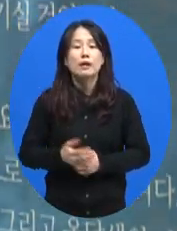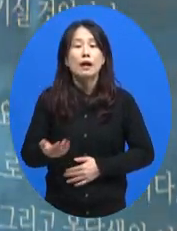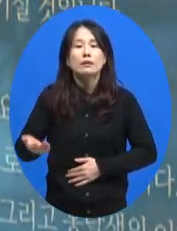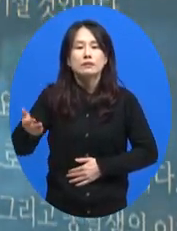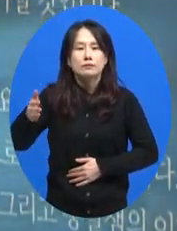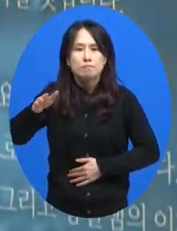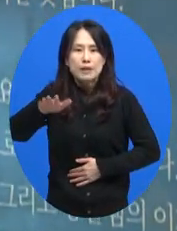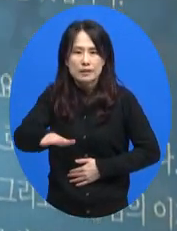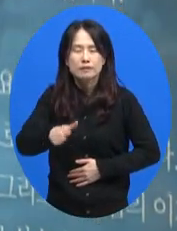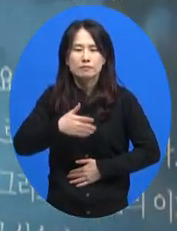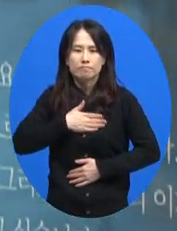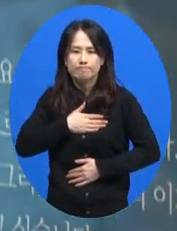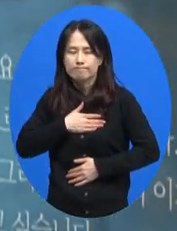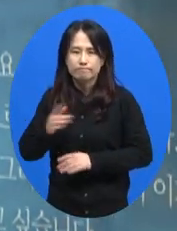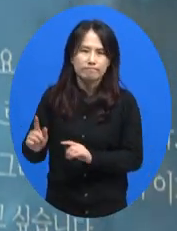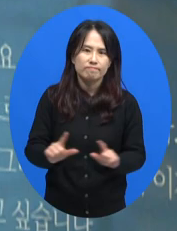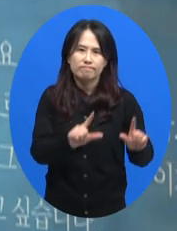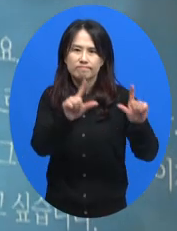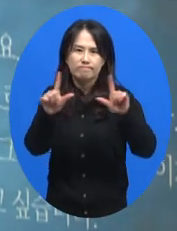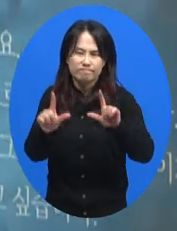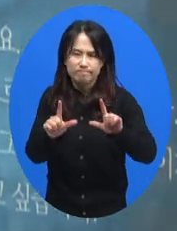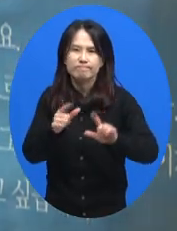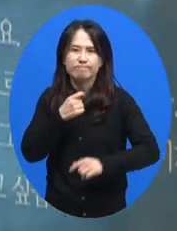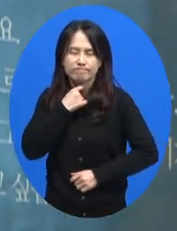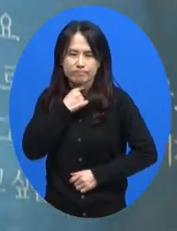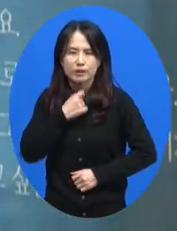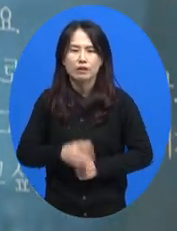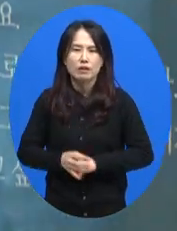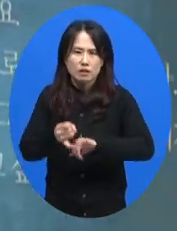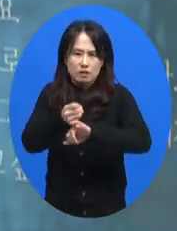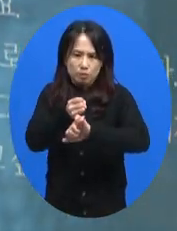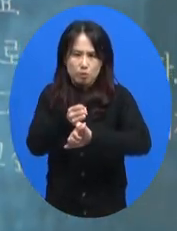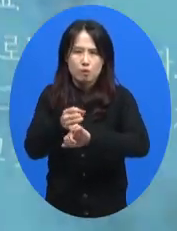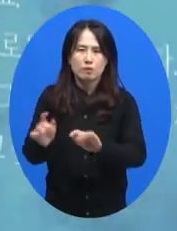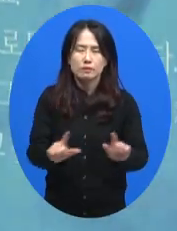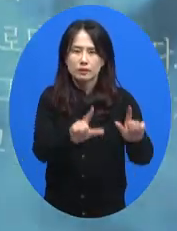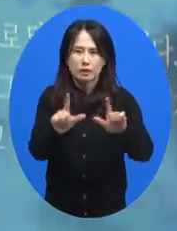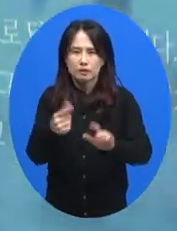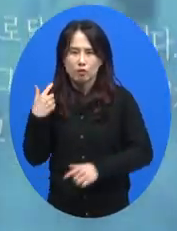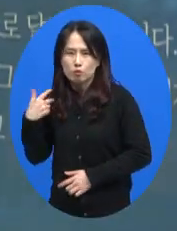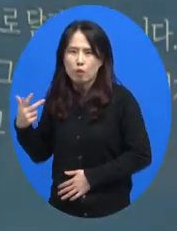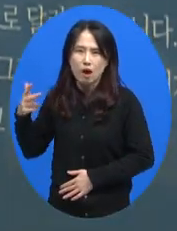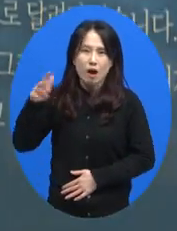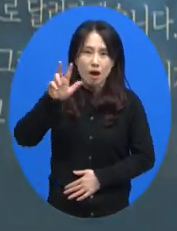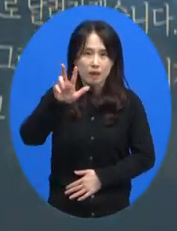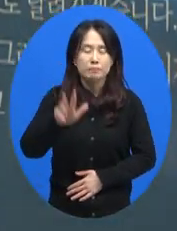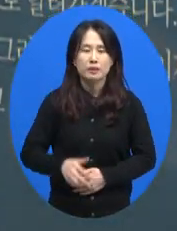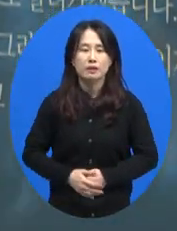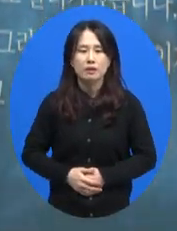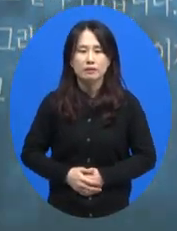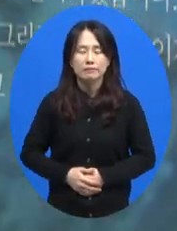하지만 저는 살아가겠습니다. 꼭 살아서 돌아가겠습니다.